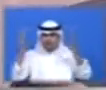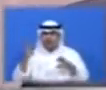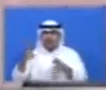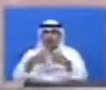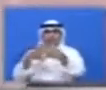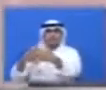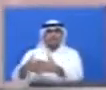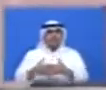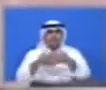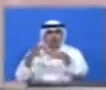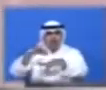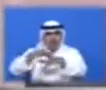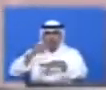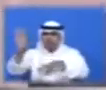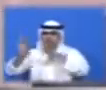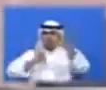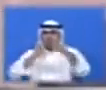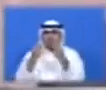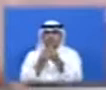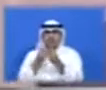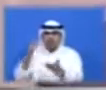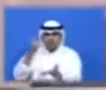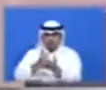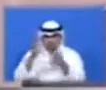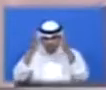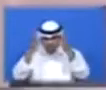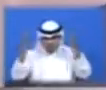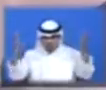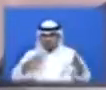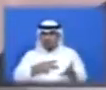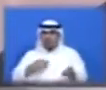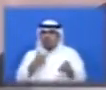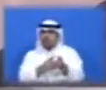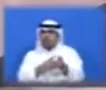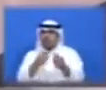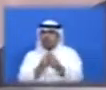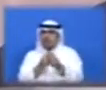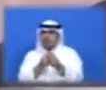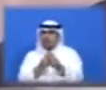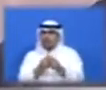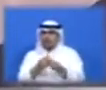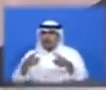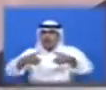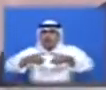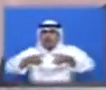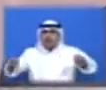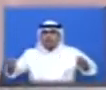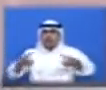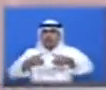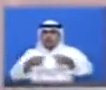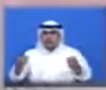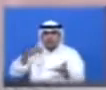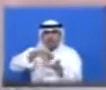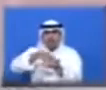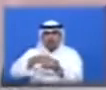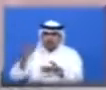طريق الفيديو كونفرنس مع اليابانيين زارونا، مع إخواننا كذلك